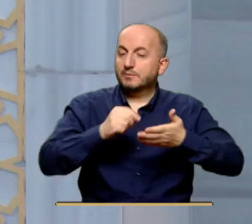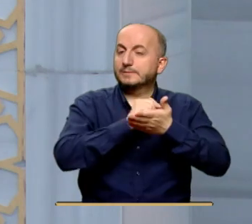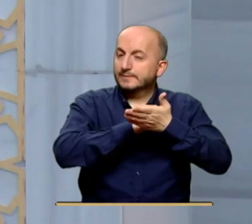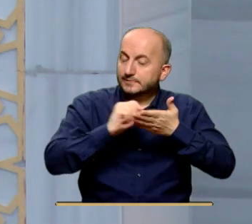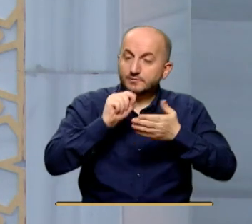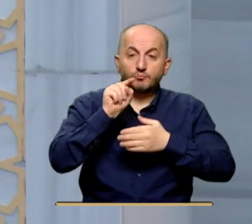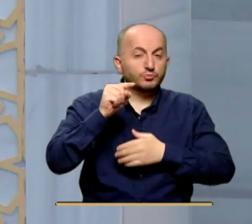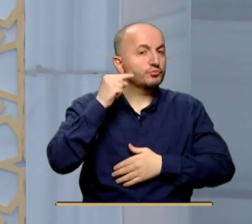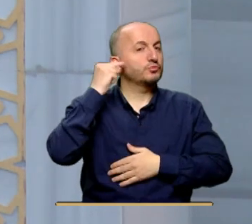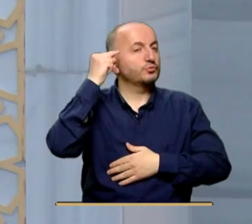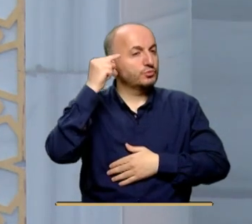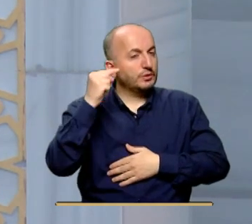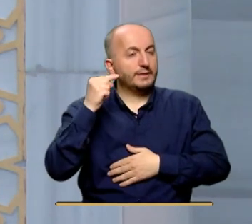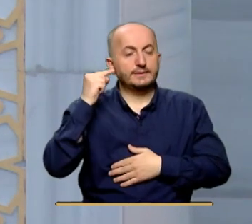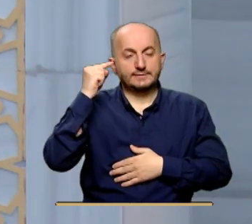bu şuurdaki